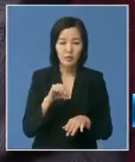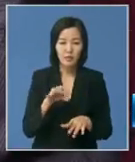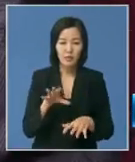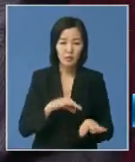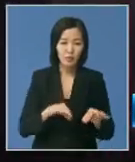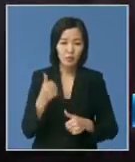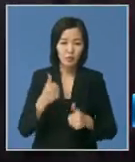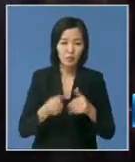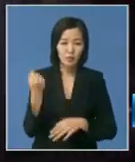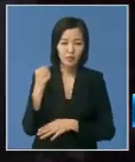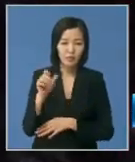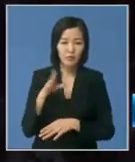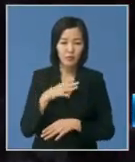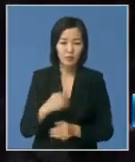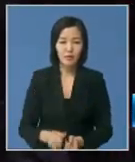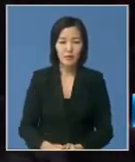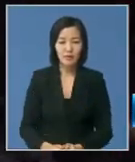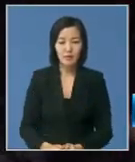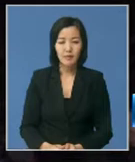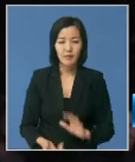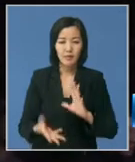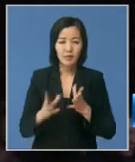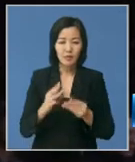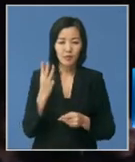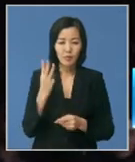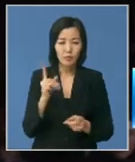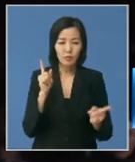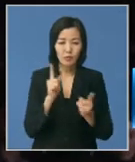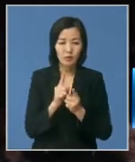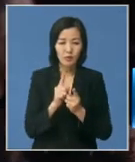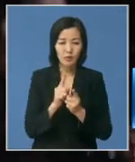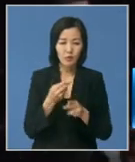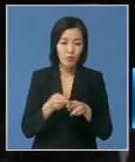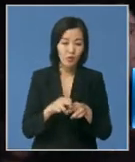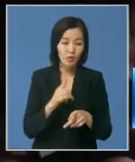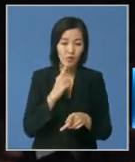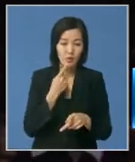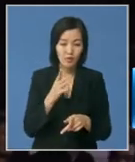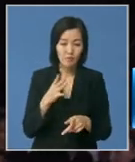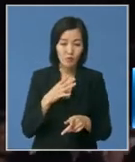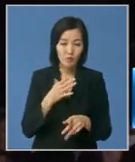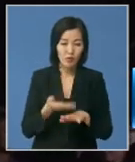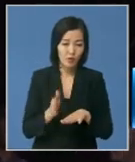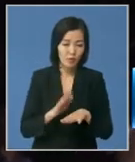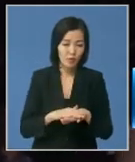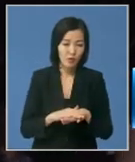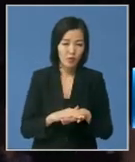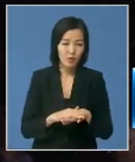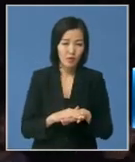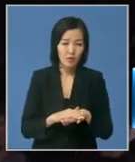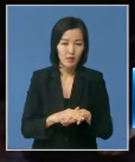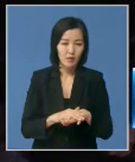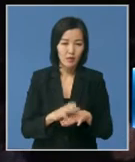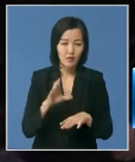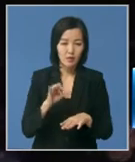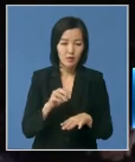атанды. Осы атқайын жалпы 3 қарсыласым болды. Кеше өте қиын қарсыластар. Ішінде ата келсе Құдай берген